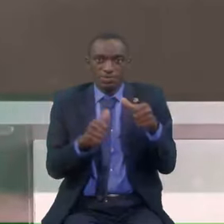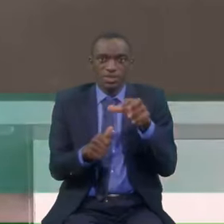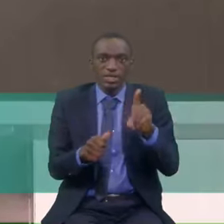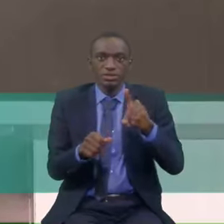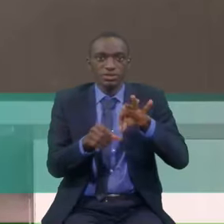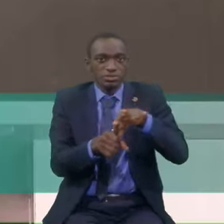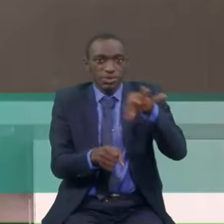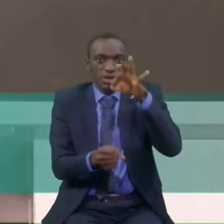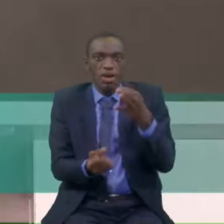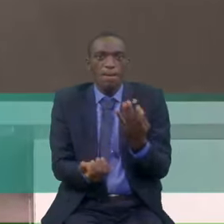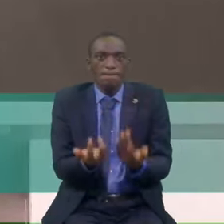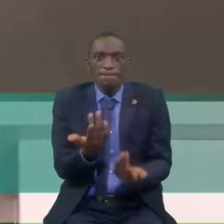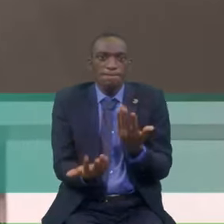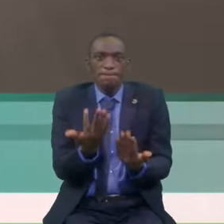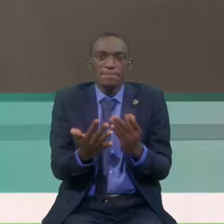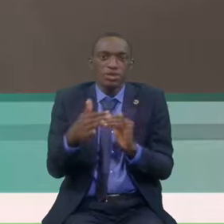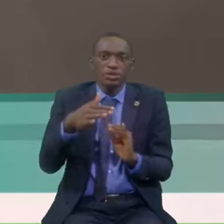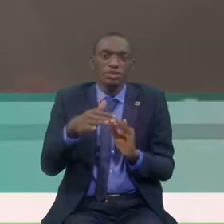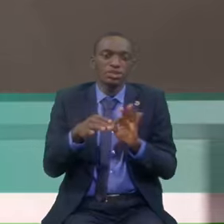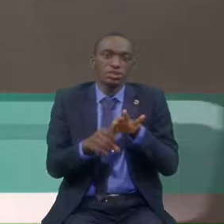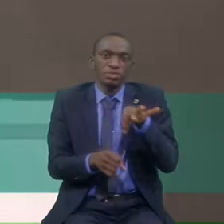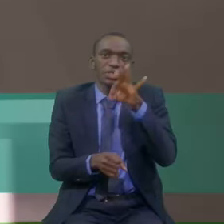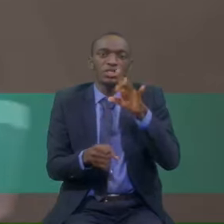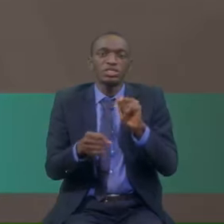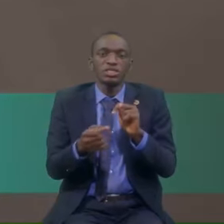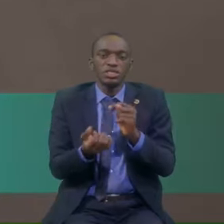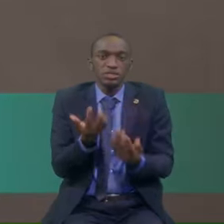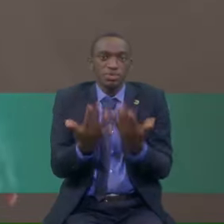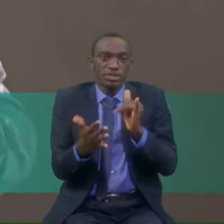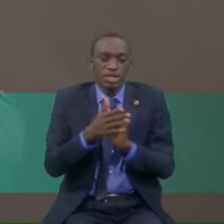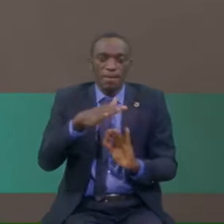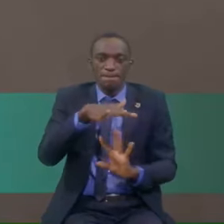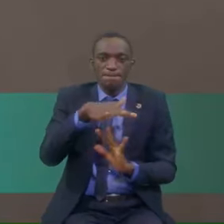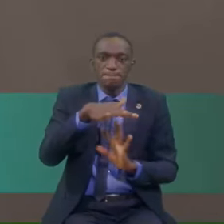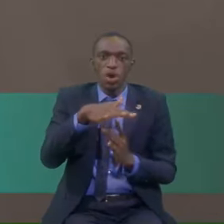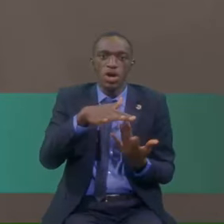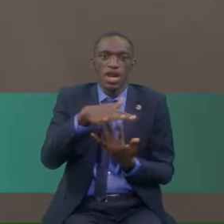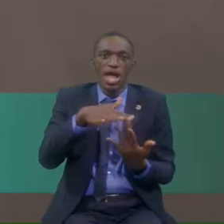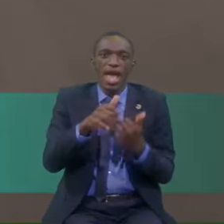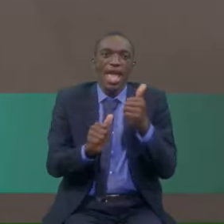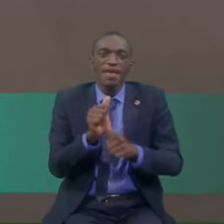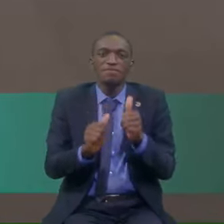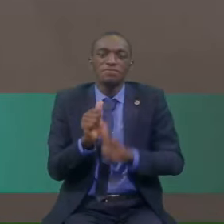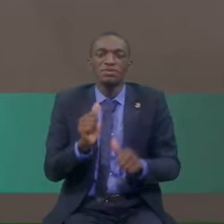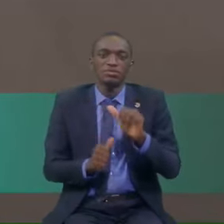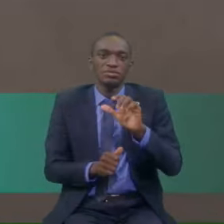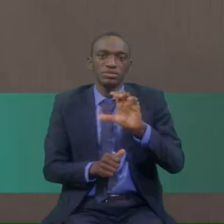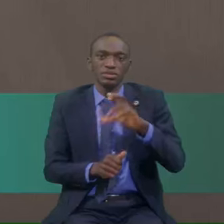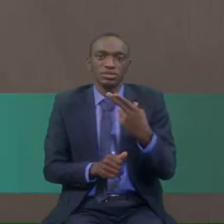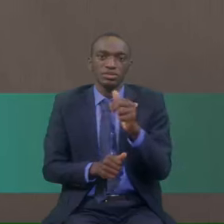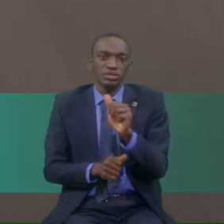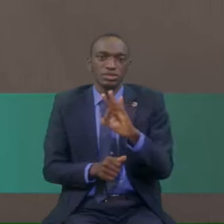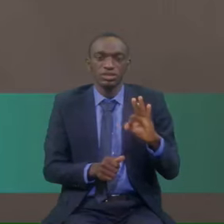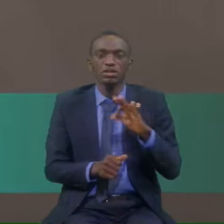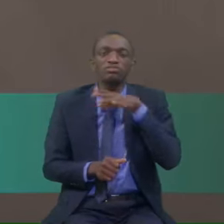l'esprit qui brûle toute paille de ta vie, l'esprit qui vient te bénir et l'esprit qui